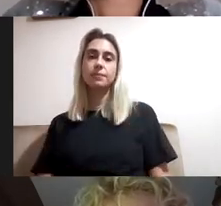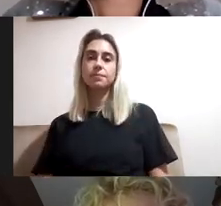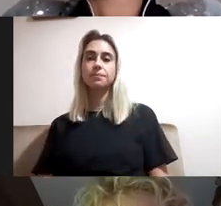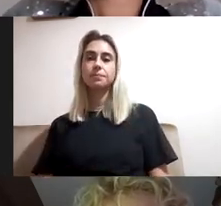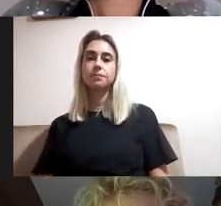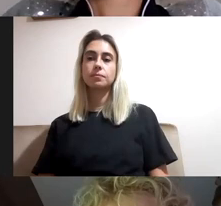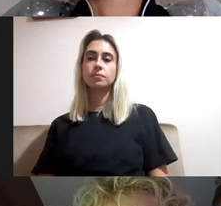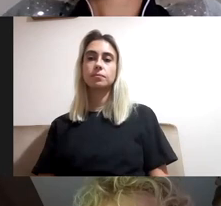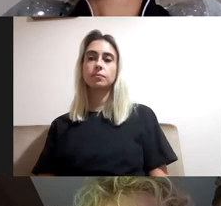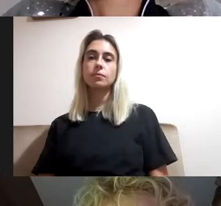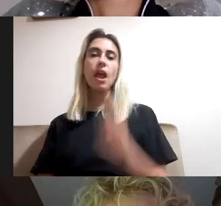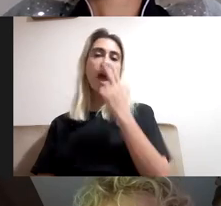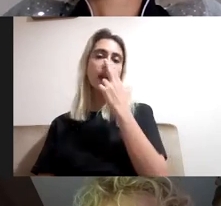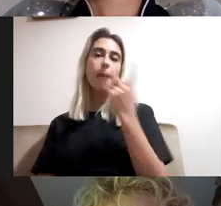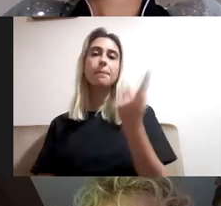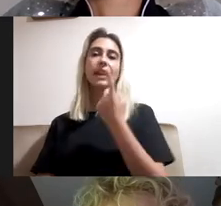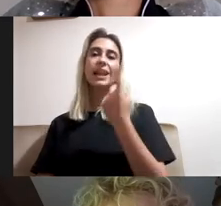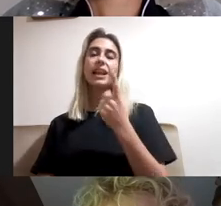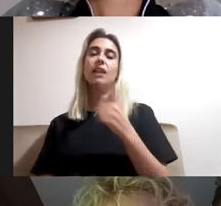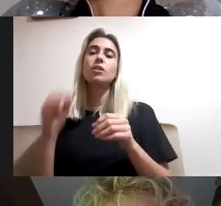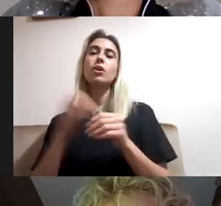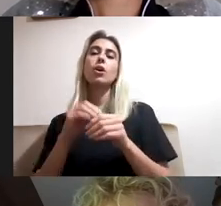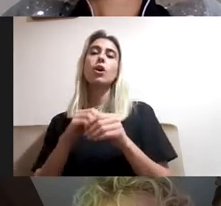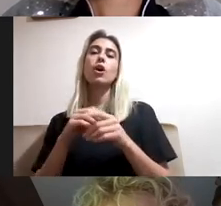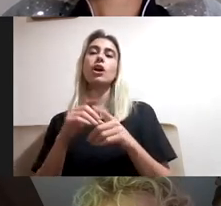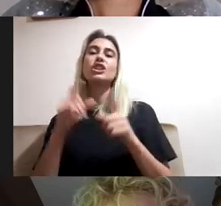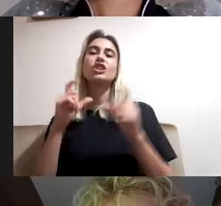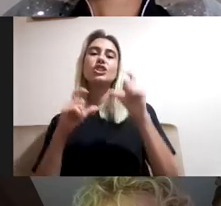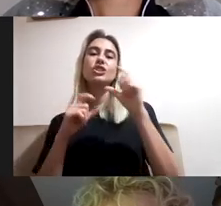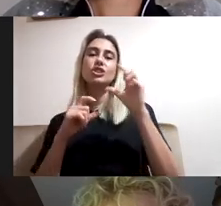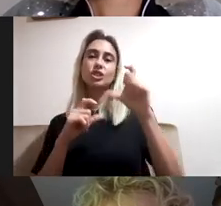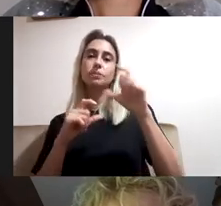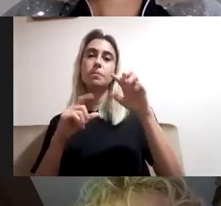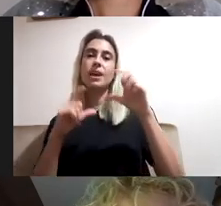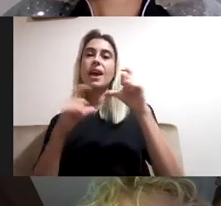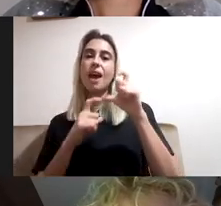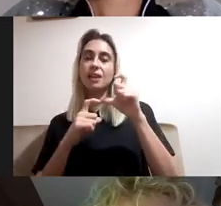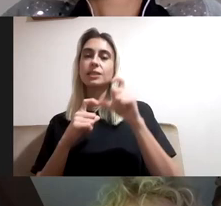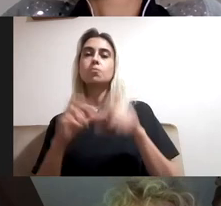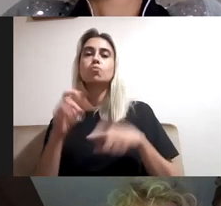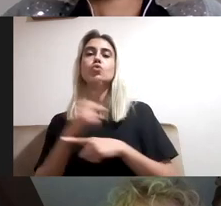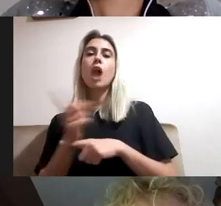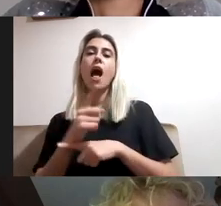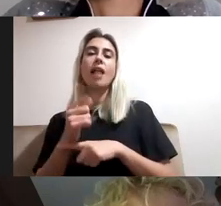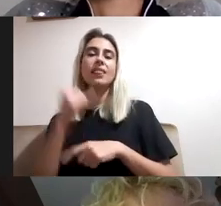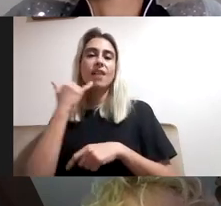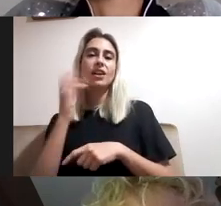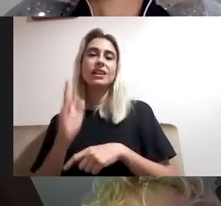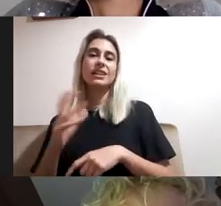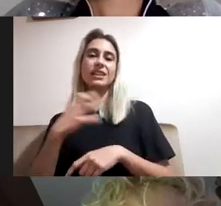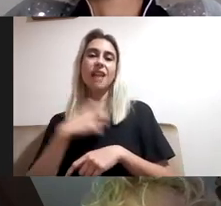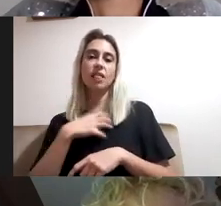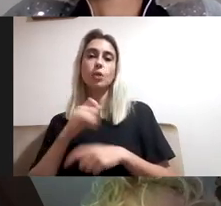bir ek donanım olmaksızın GPS ve pusula gibi telefonun kendi donanımı